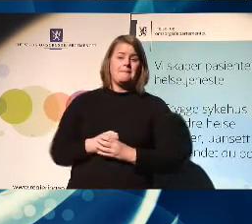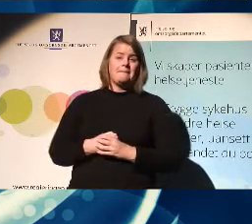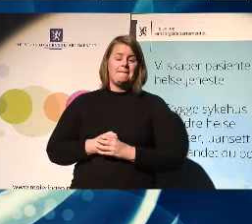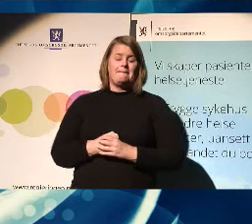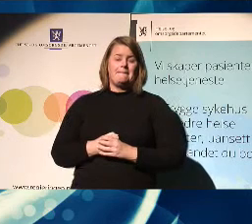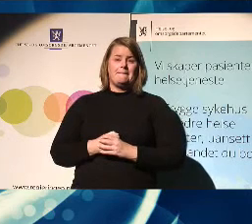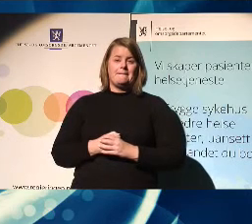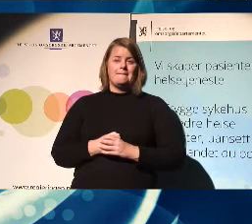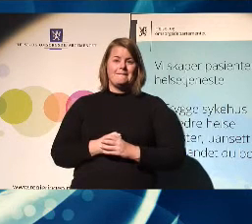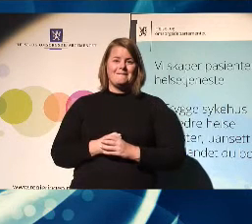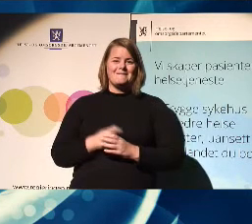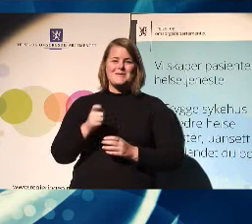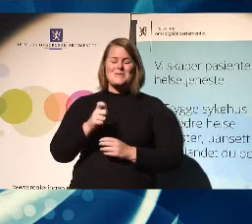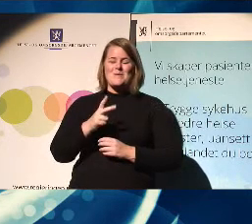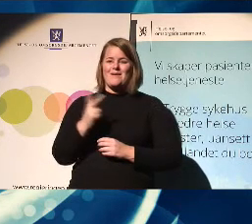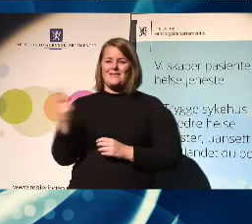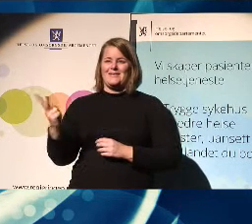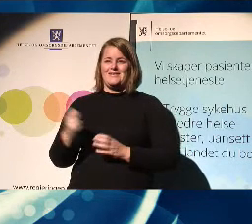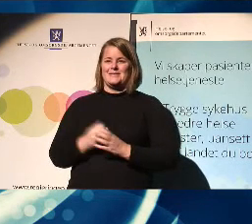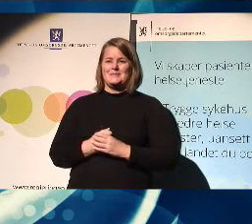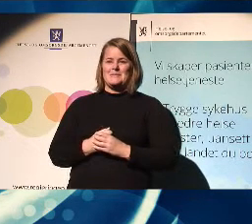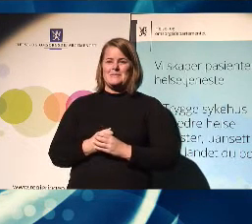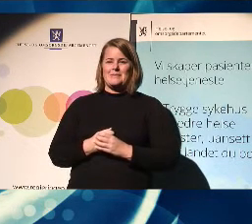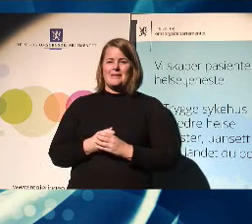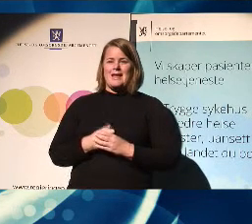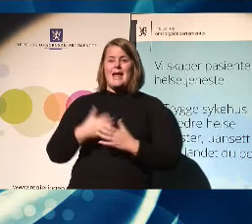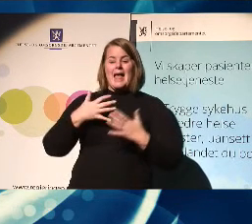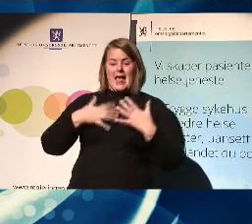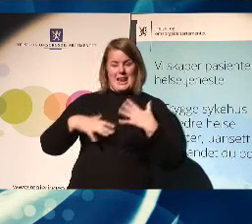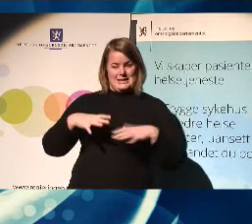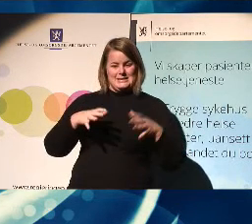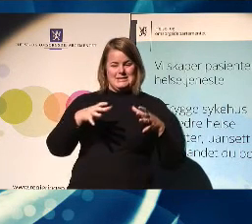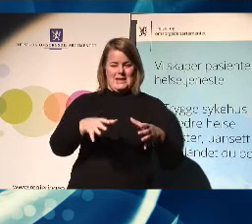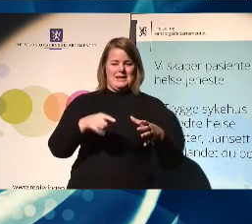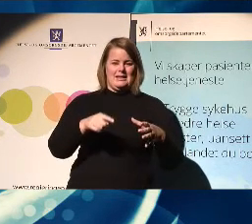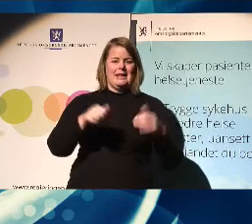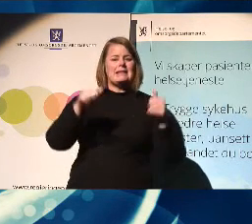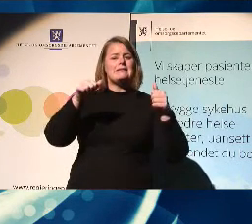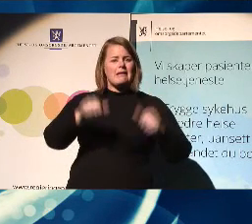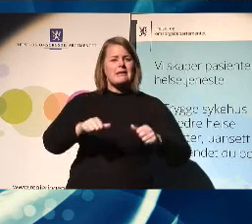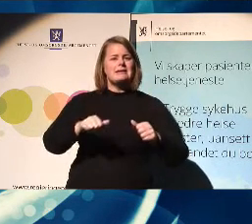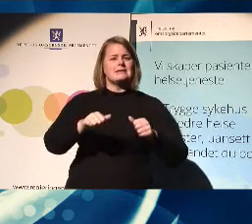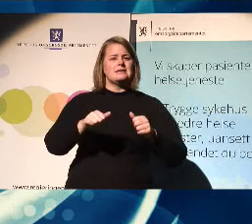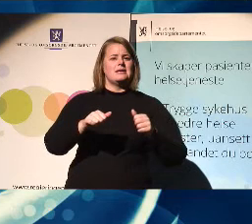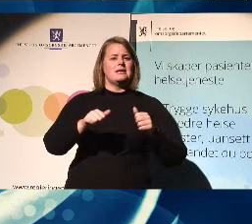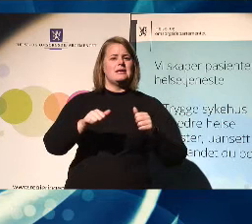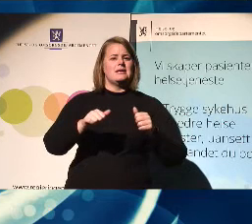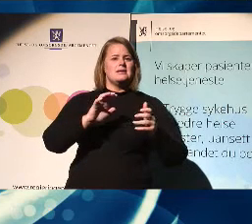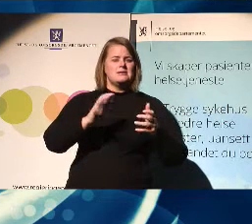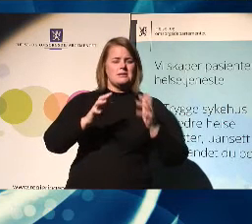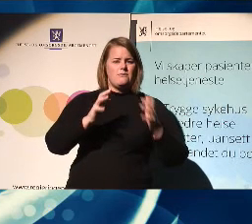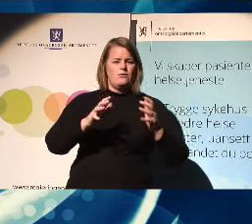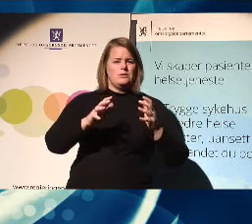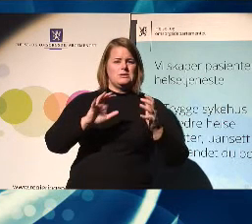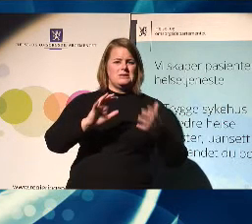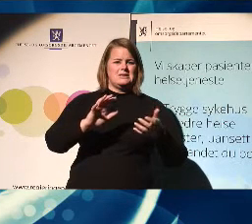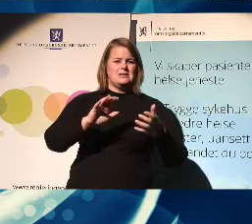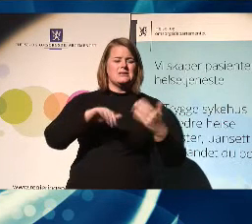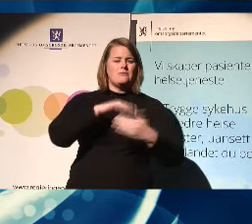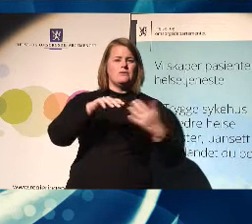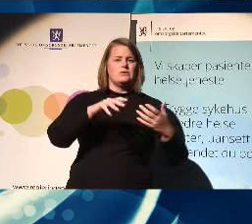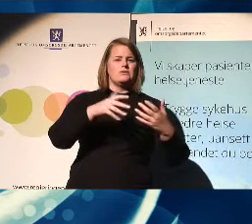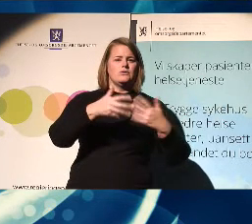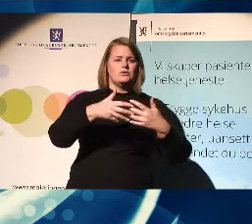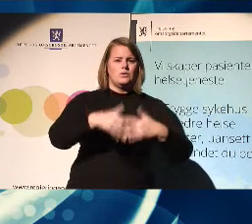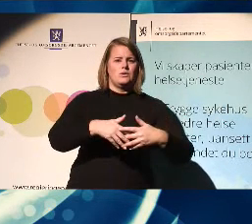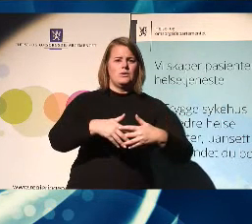Litt andre ting. Helse en kritisk samfunnsfunksjon i stort, og elsikkerhet en kritisk samfunnsfunksjon